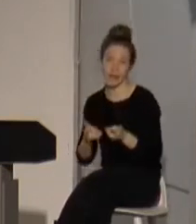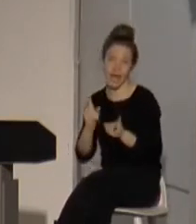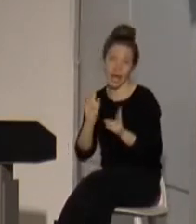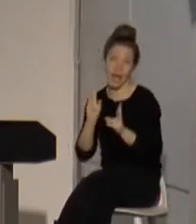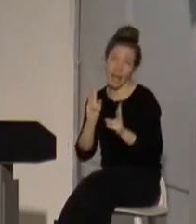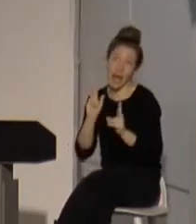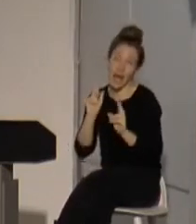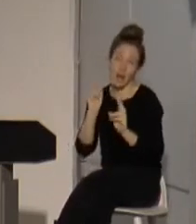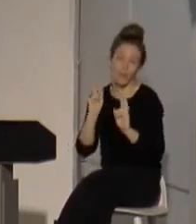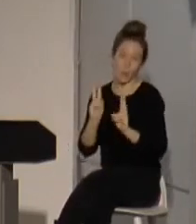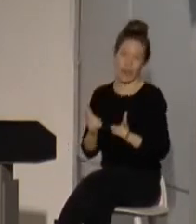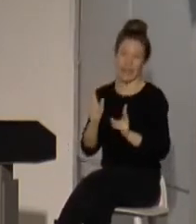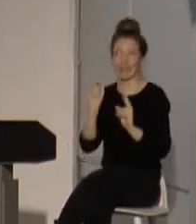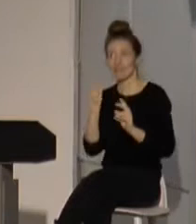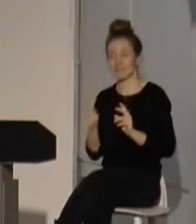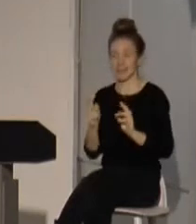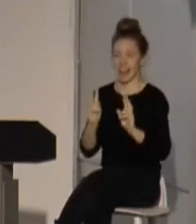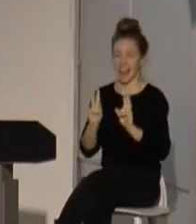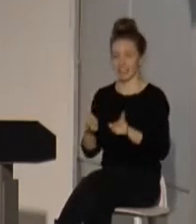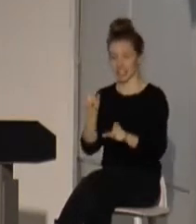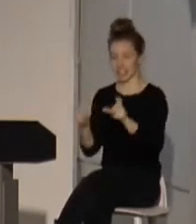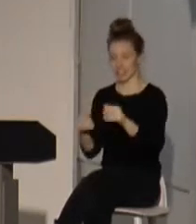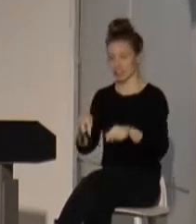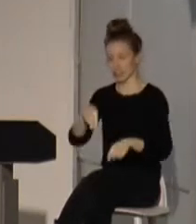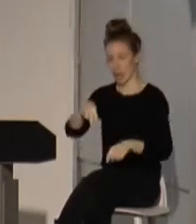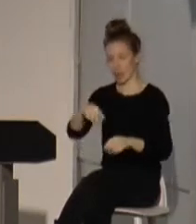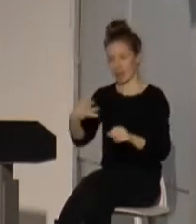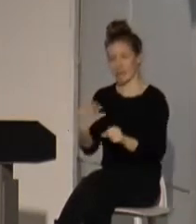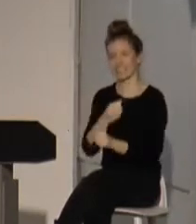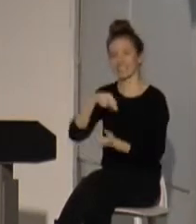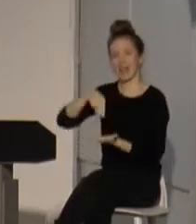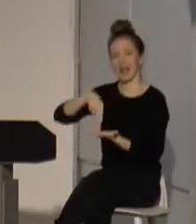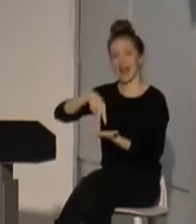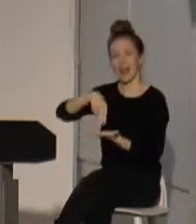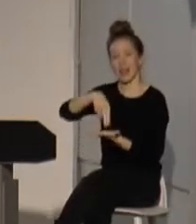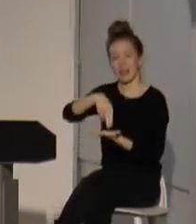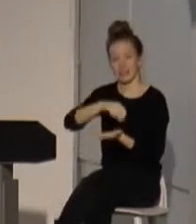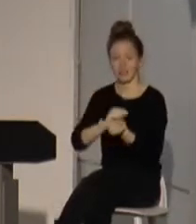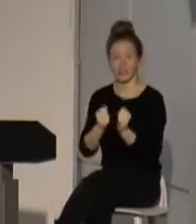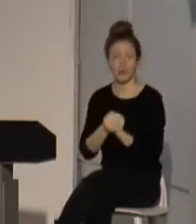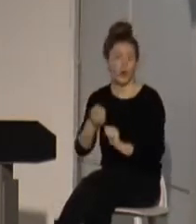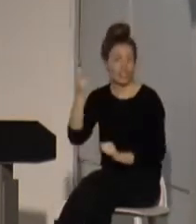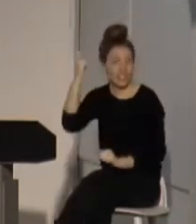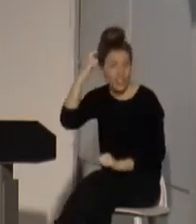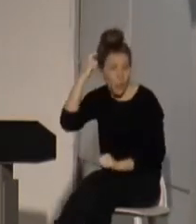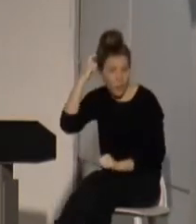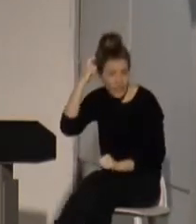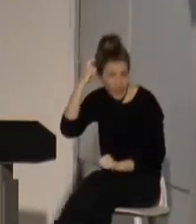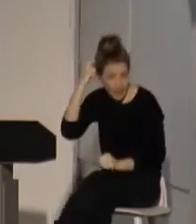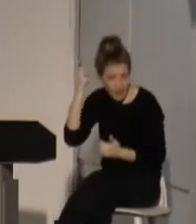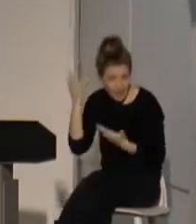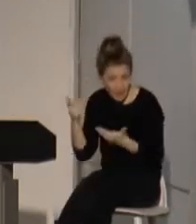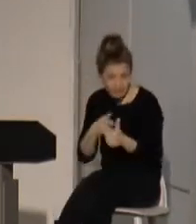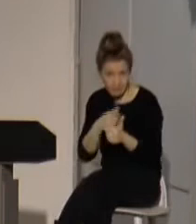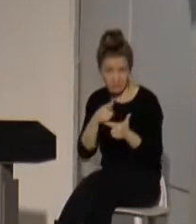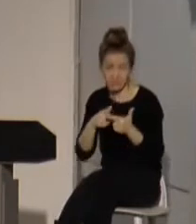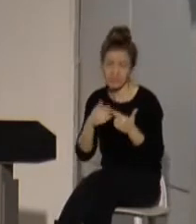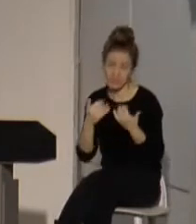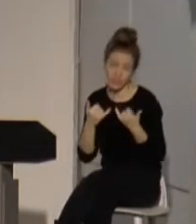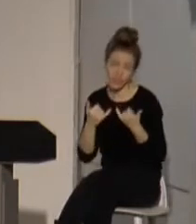לאנשים שלא הולכים להצליח וללכת, או שתל קוכליארי שפותח